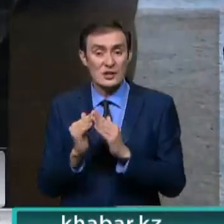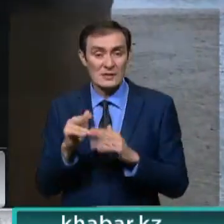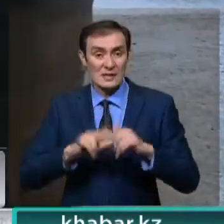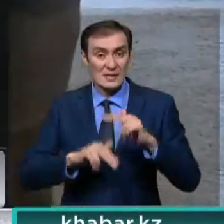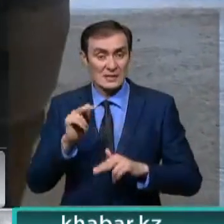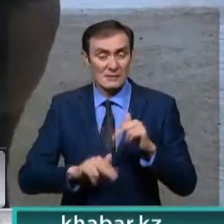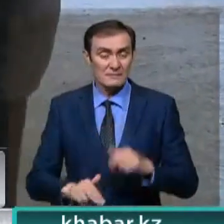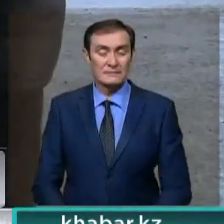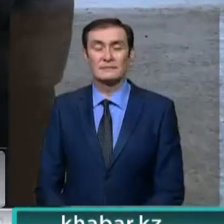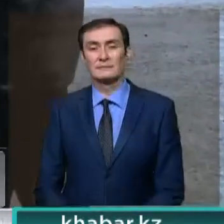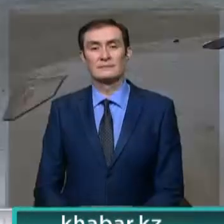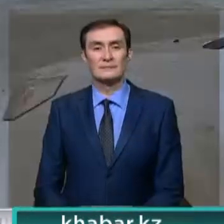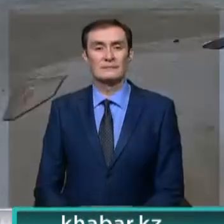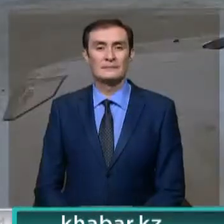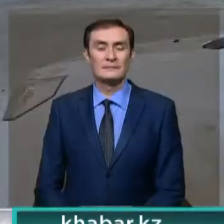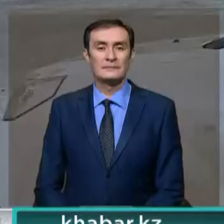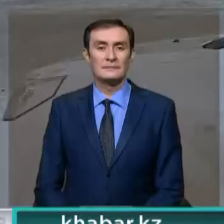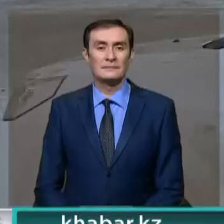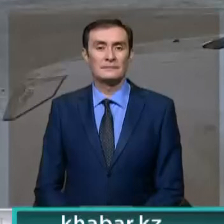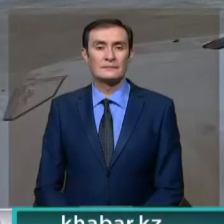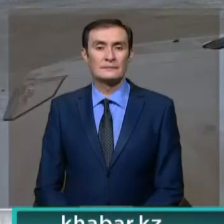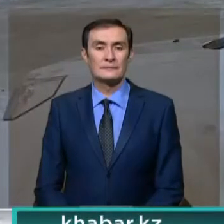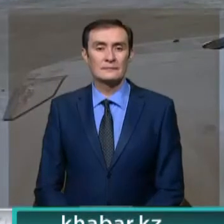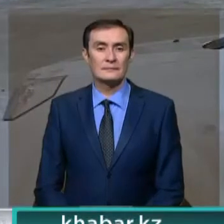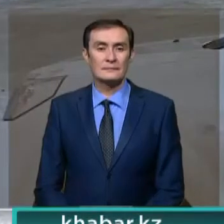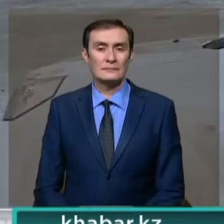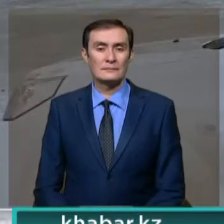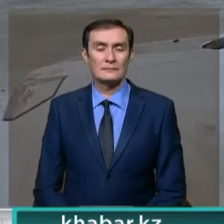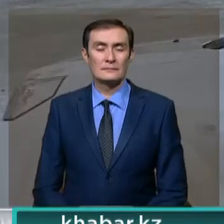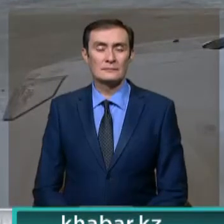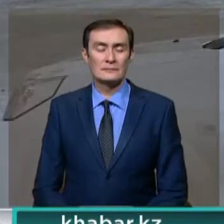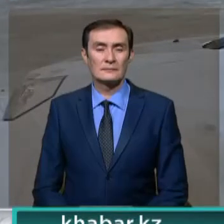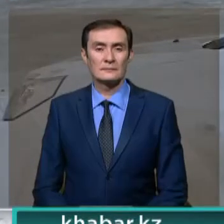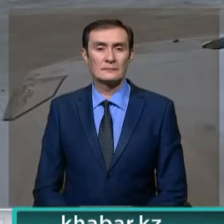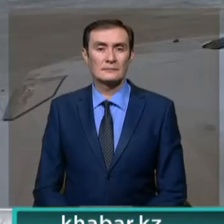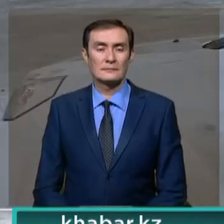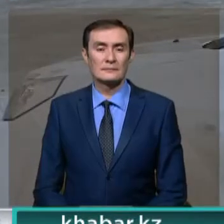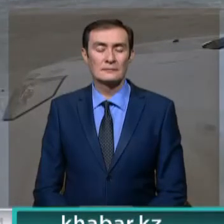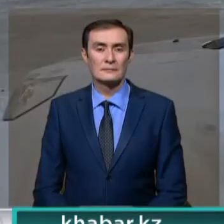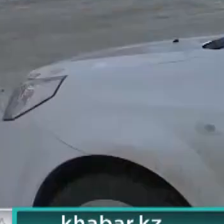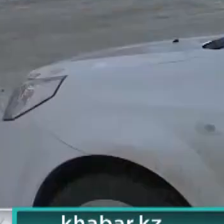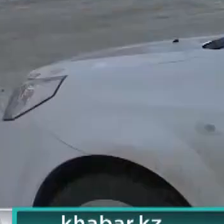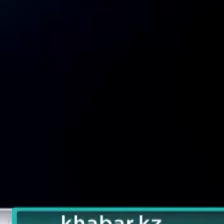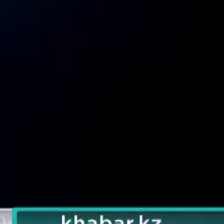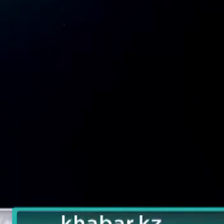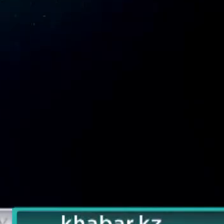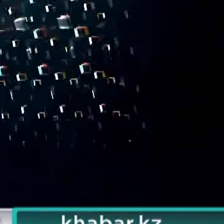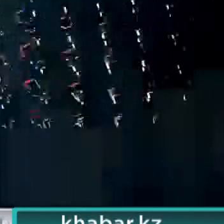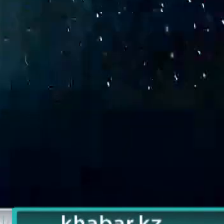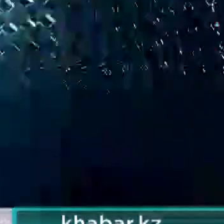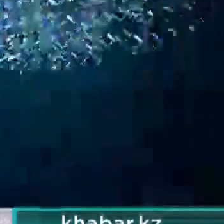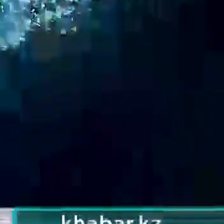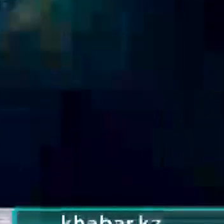строительства. Вячеслав Фетлугин, Сабина Рахимбай, Канат Абильдин и Дмитрий Пыхтин. Усть-Каменогорск. Итоги дня.